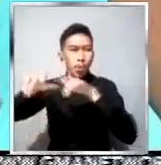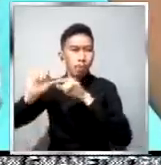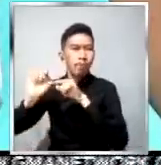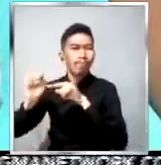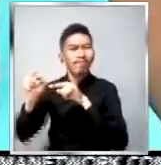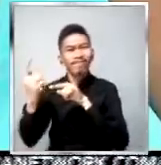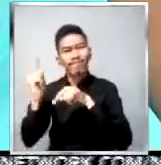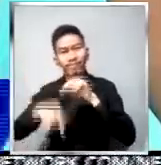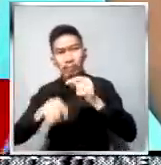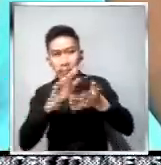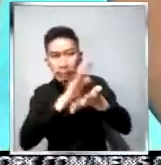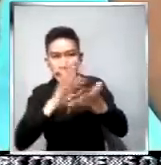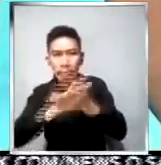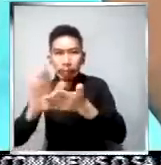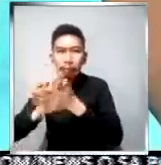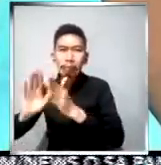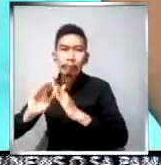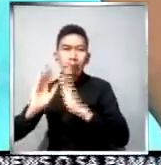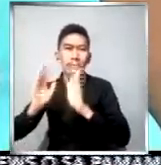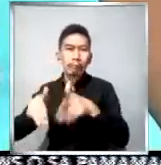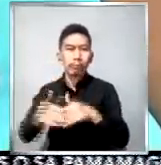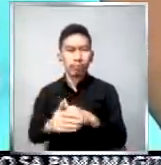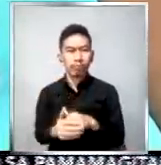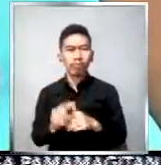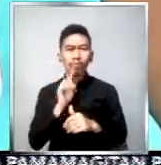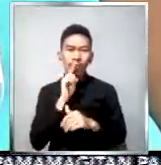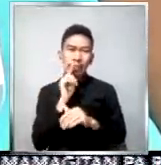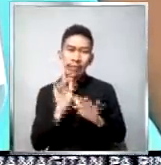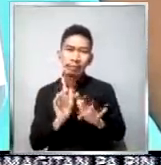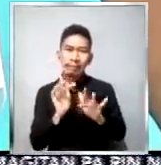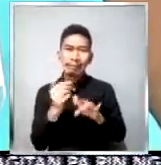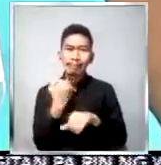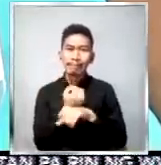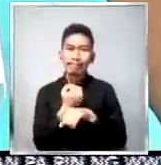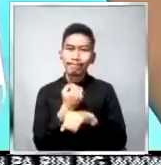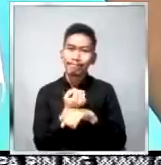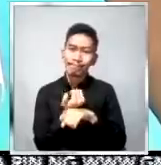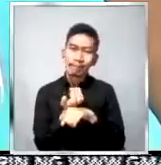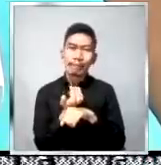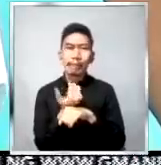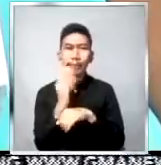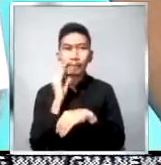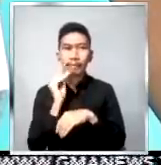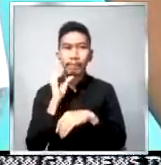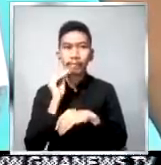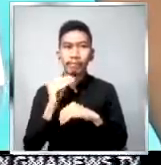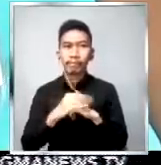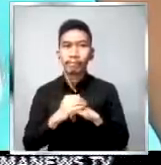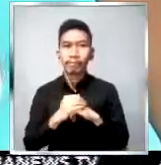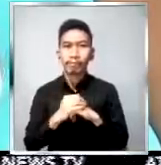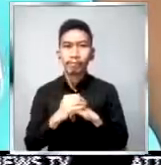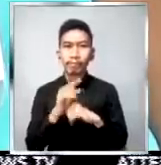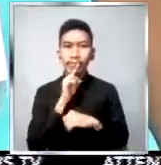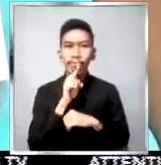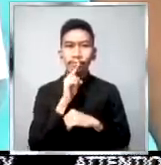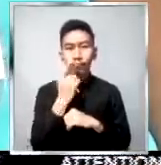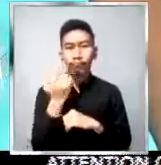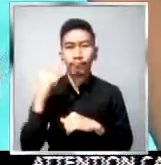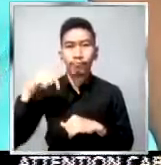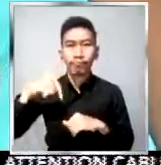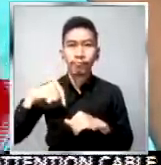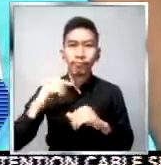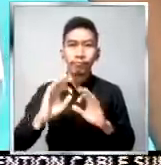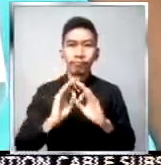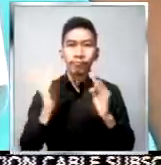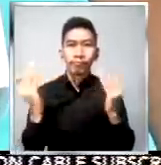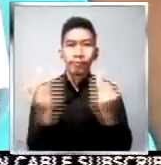ganito na nga. Ang hirap ng buhay. Kami nga ni isang kain, isang ano na lang, tiyaga